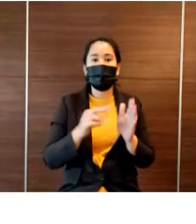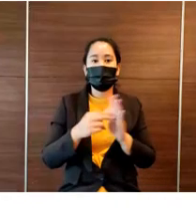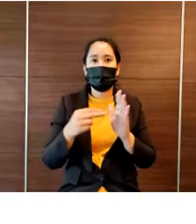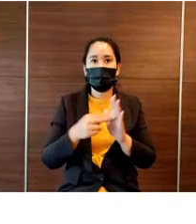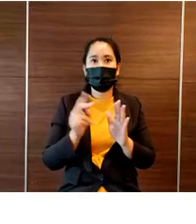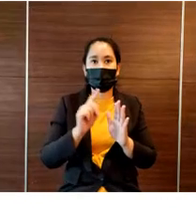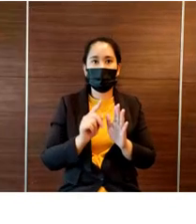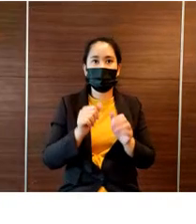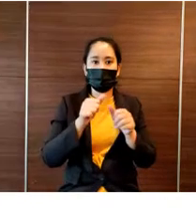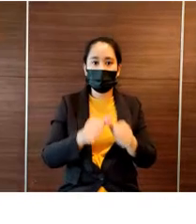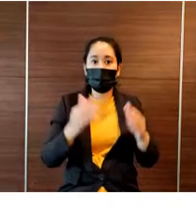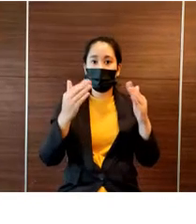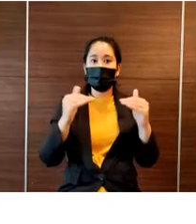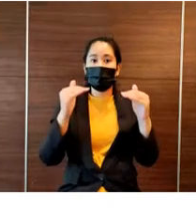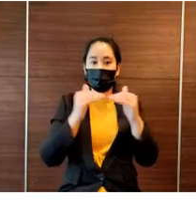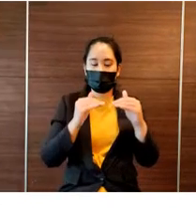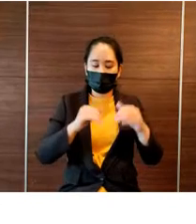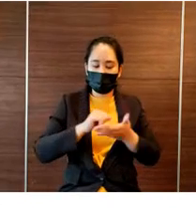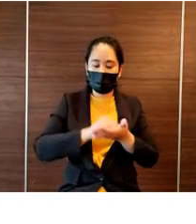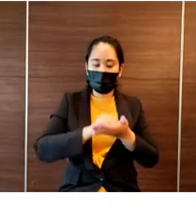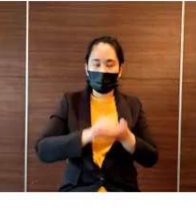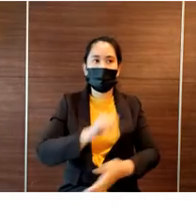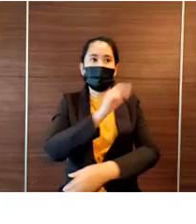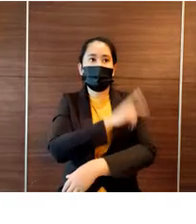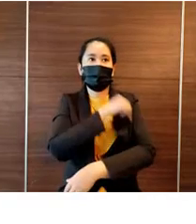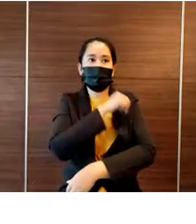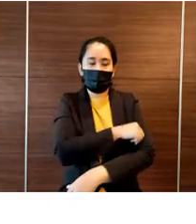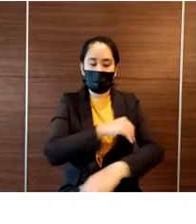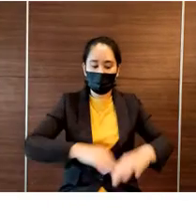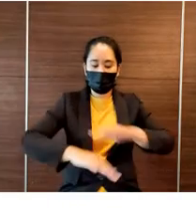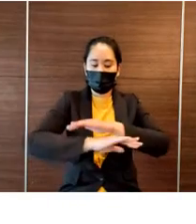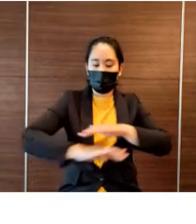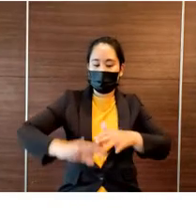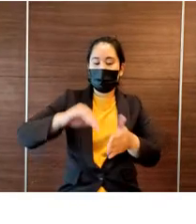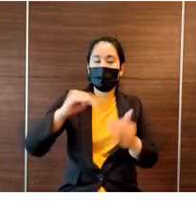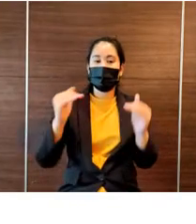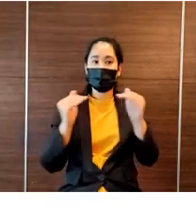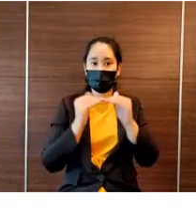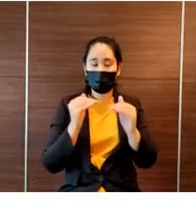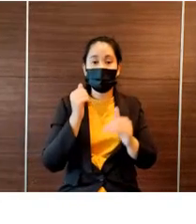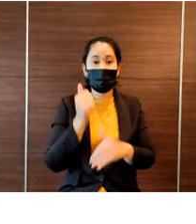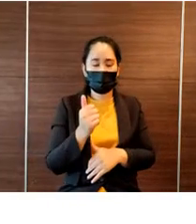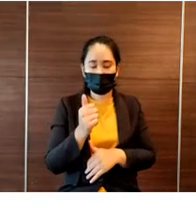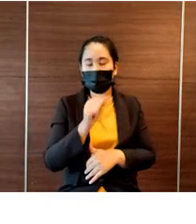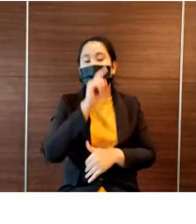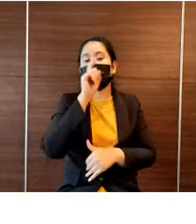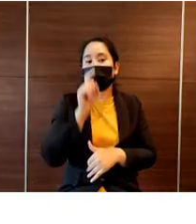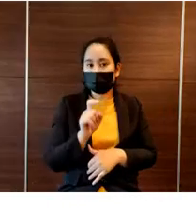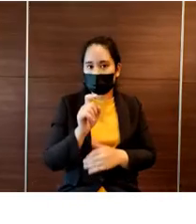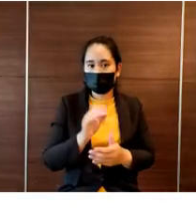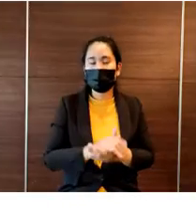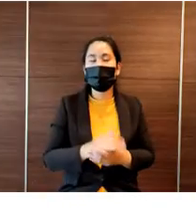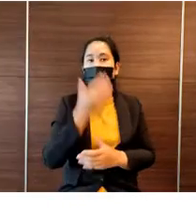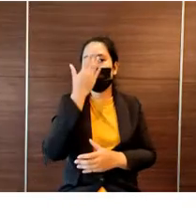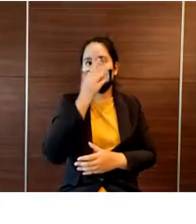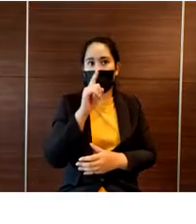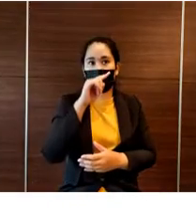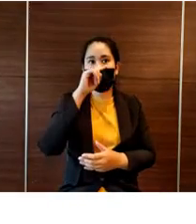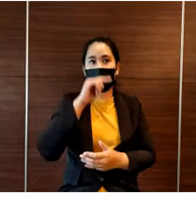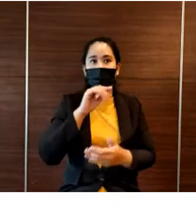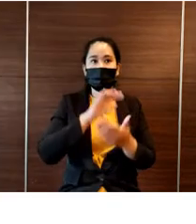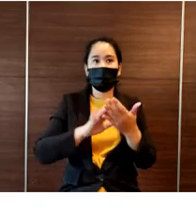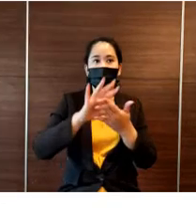จะอยู่ในสิทธินะในระบบสุขภาพของเราของประเทศไทยนะคะเพราะว่